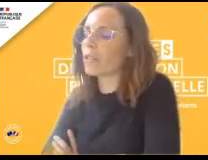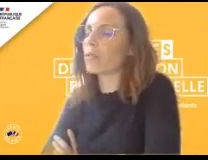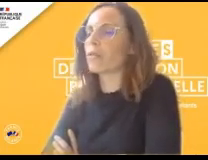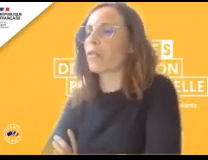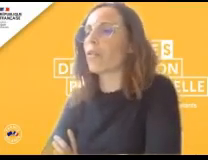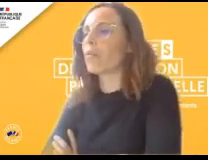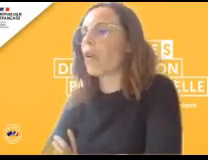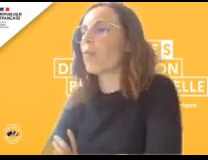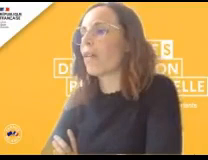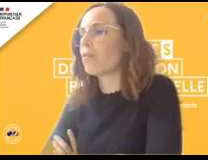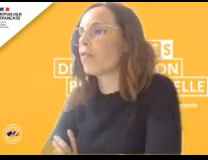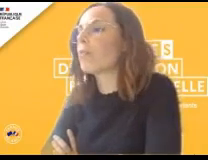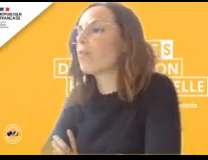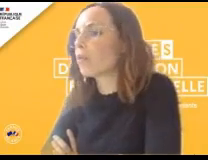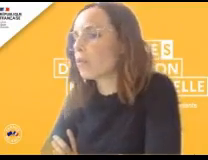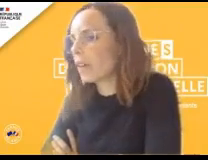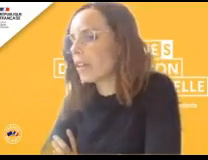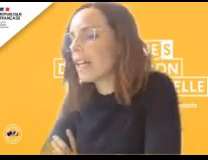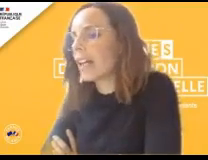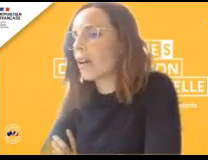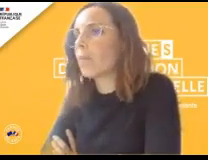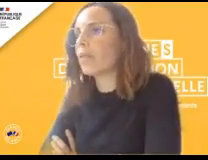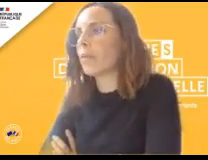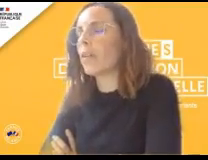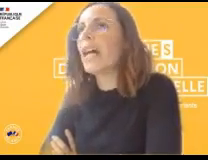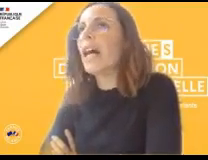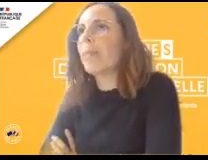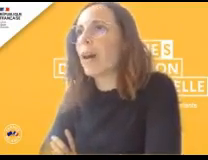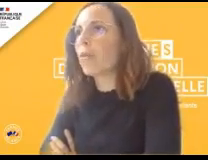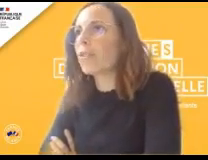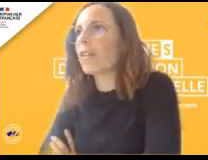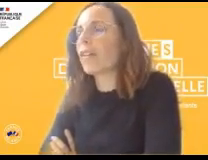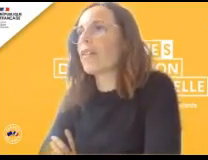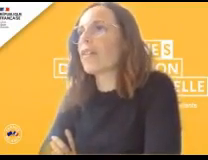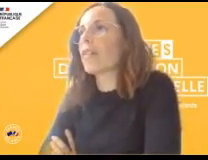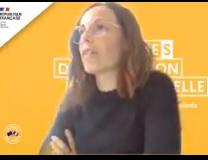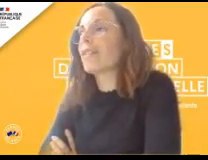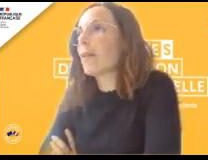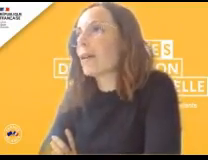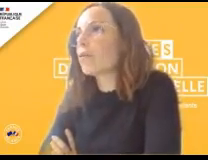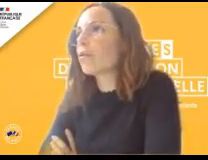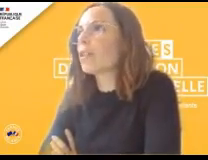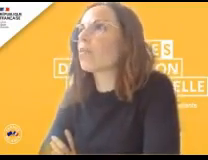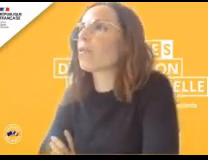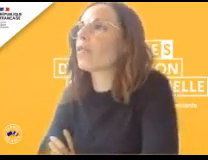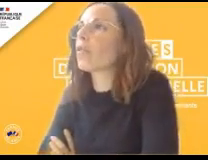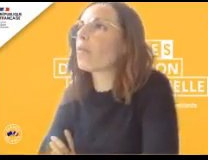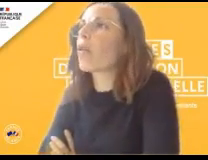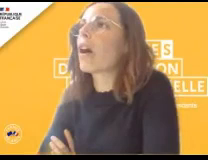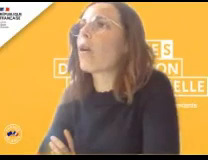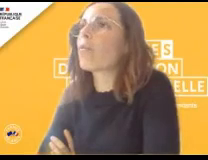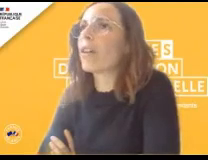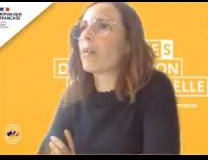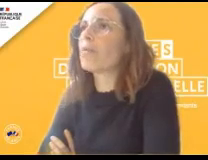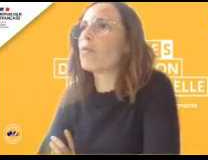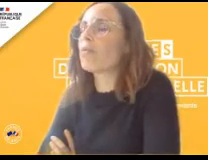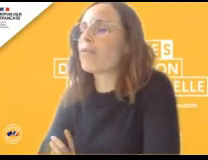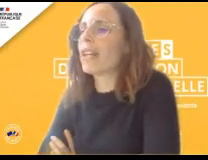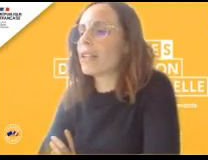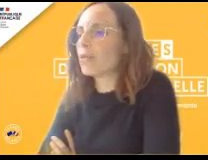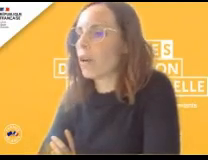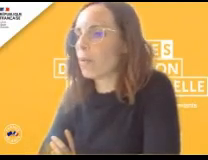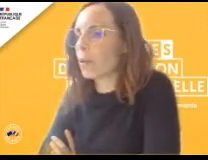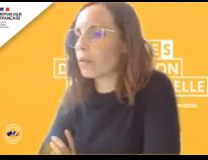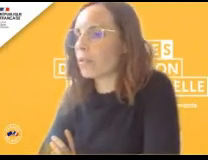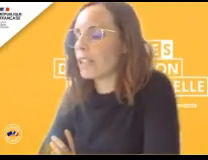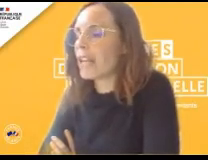d'accompagnement, elle devient demandeur d'emploi, on va pouvoir poursuivre l'accompagnement. Par contre, si la personne devient demandeur d'emploi, on va quand même se poser